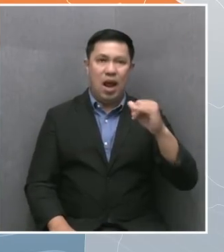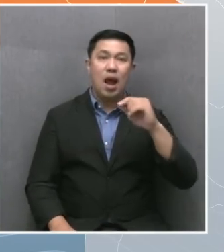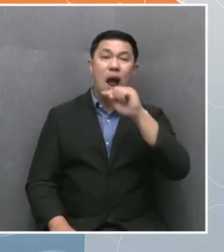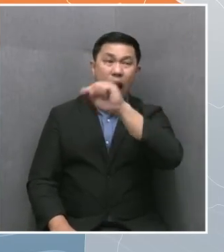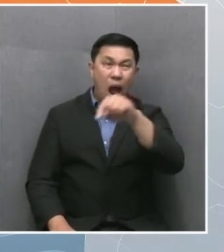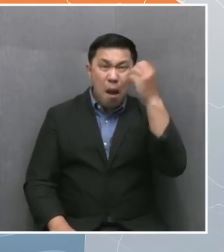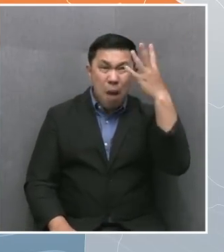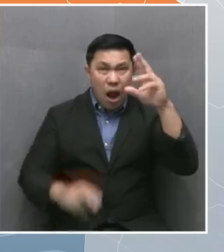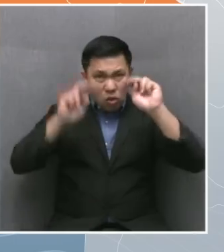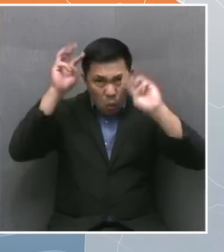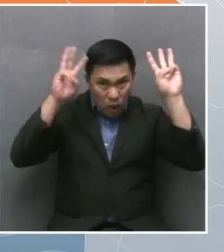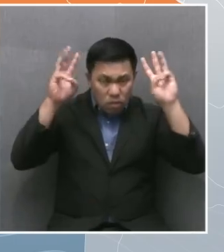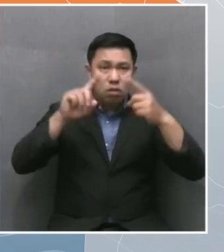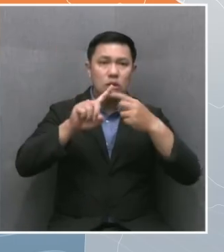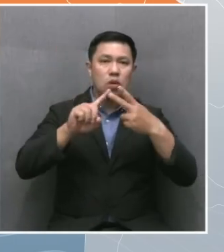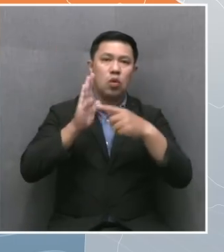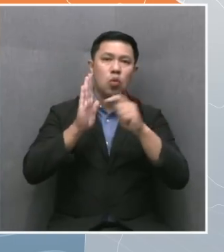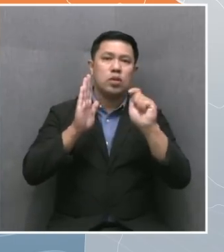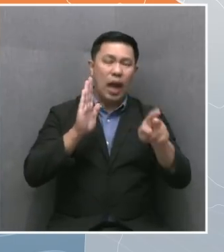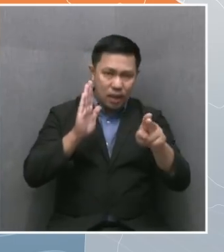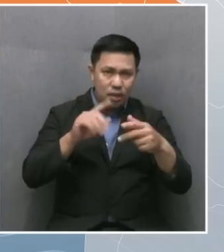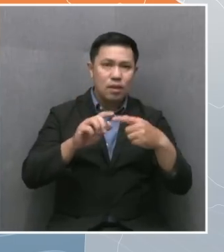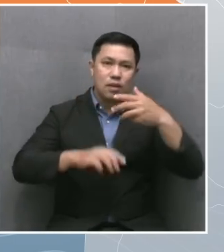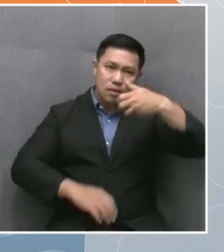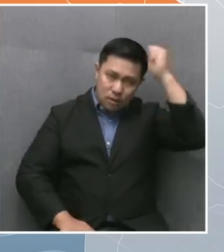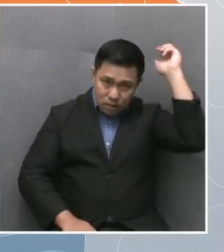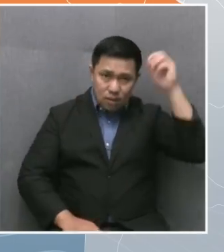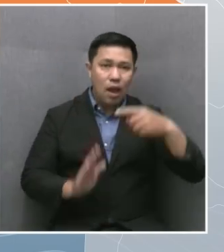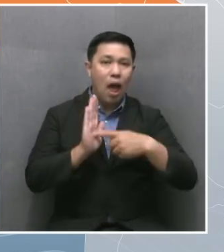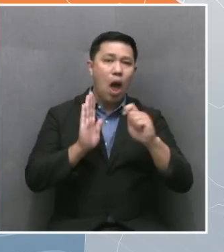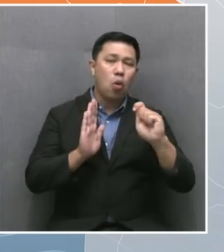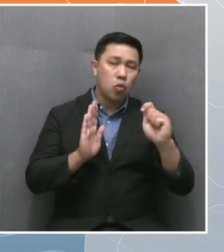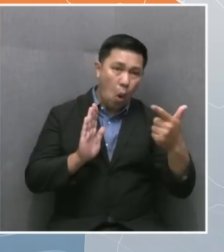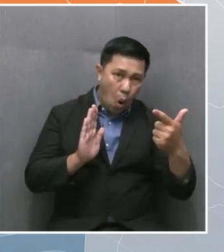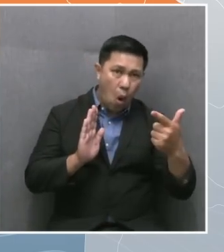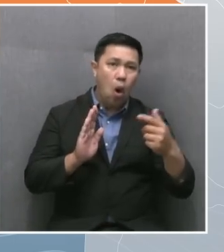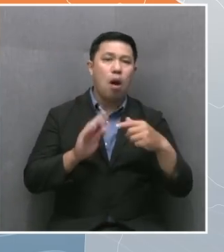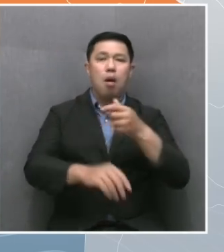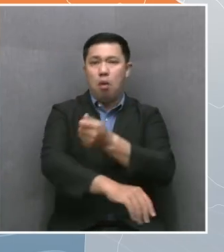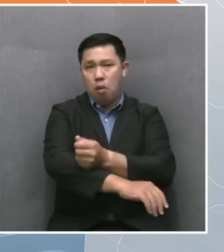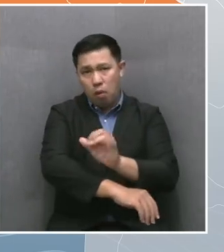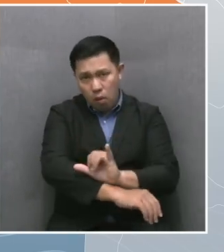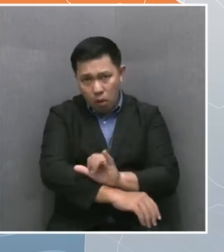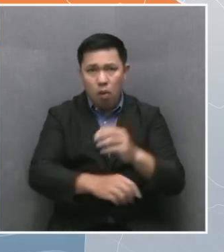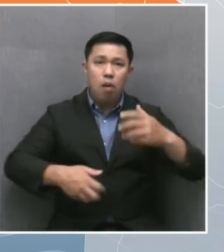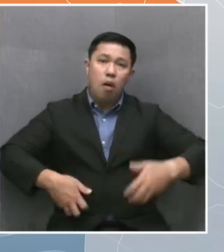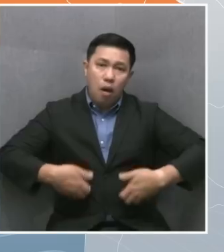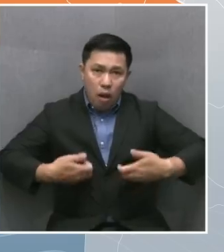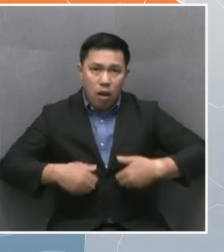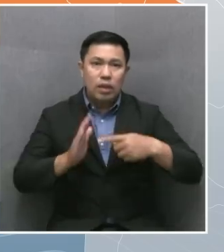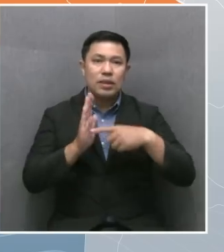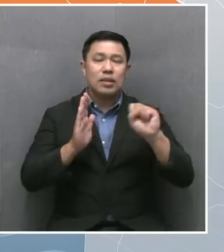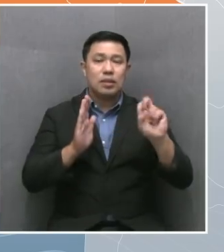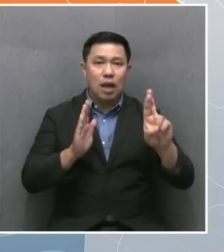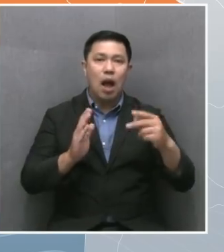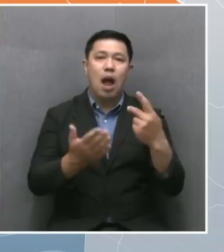จังหวัดนครสวรรค์อุทัยธานีสิงหบุรีอ่างทองพระนครศรีอยุธยาลพบุรีสระบุรี